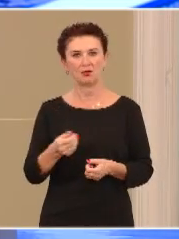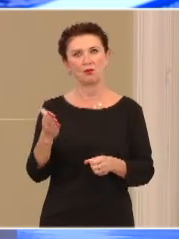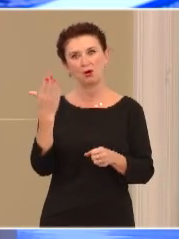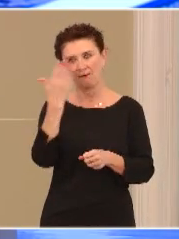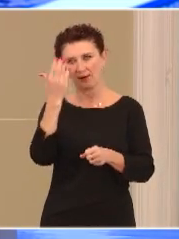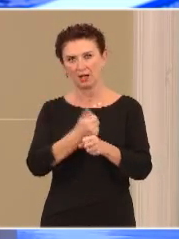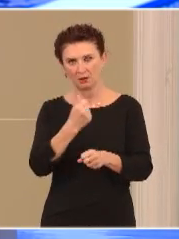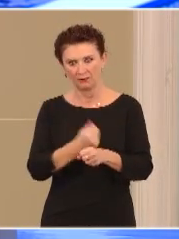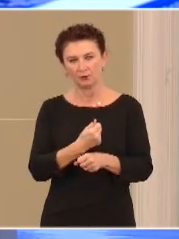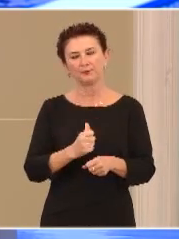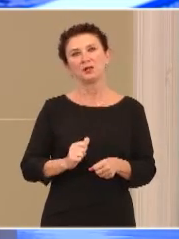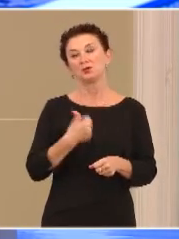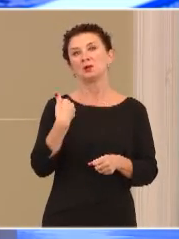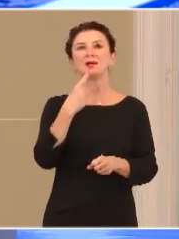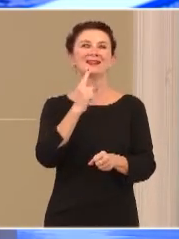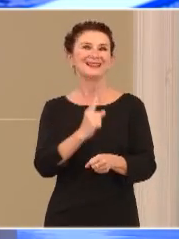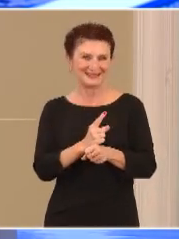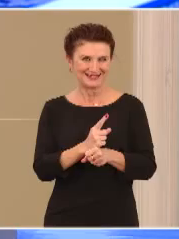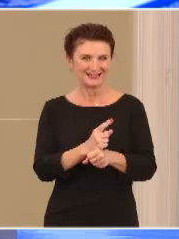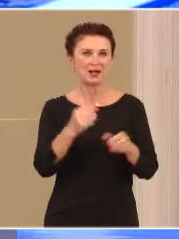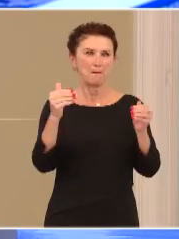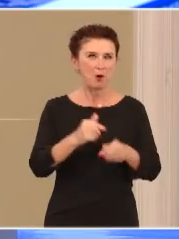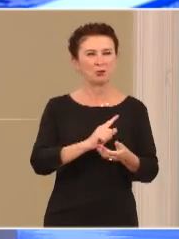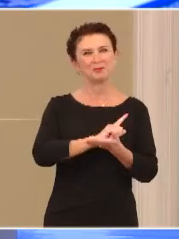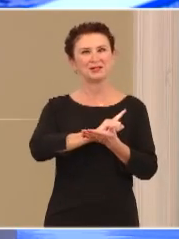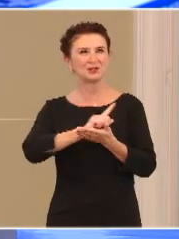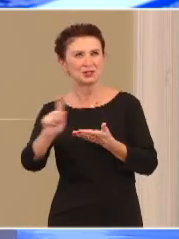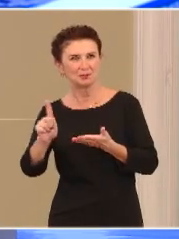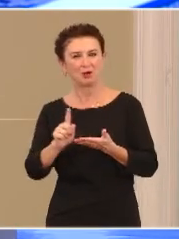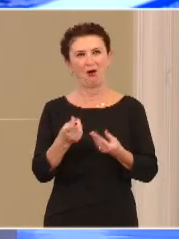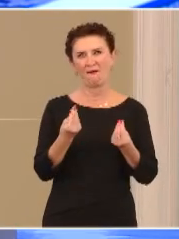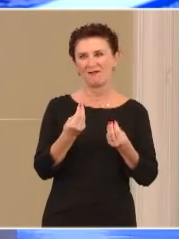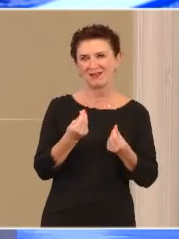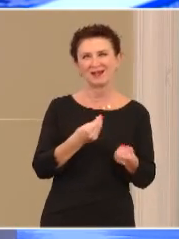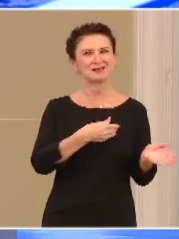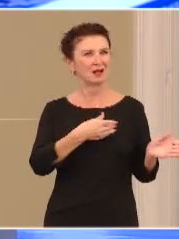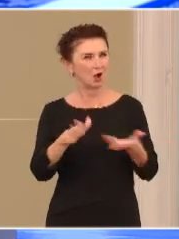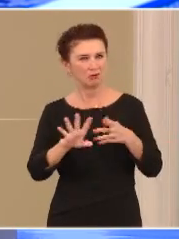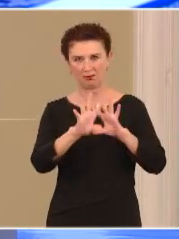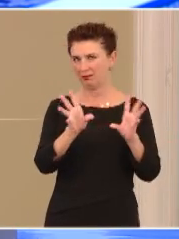Płynność podejmowania decyzji, płynność finansową opieramy o zasoby